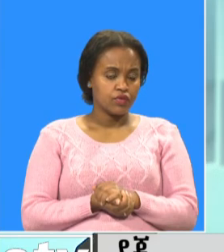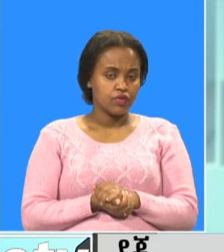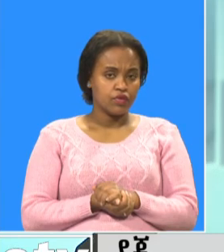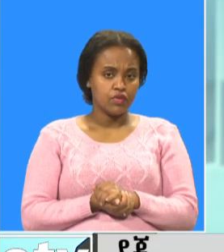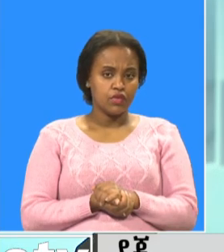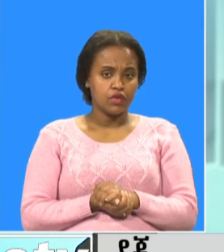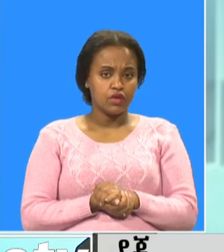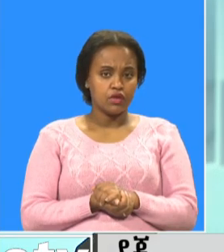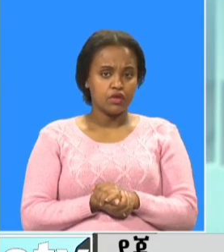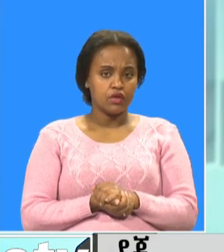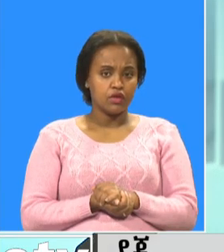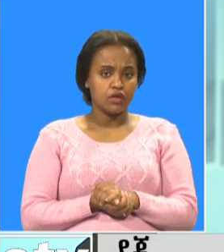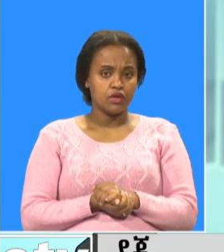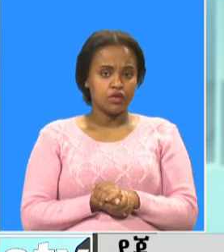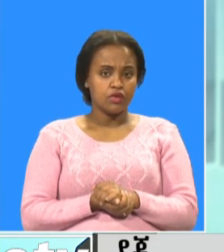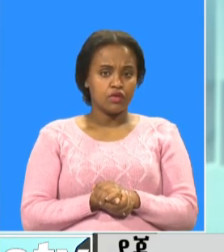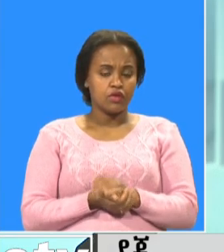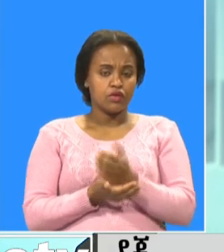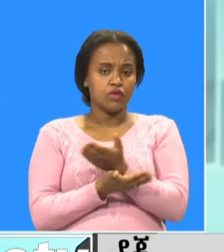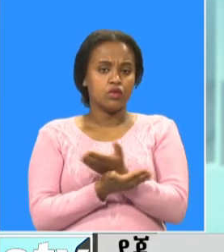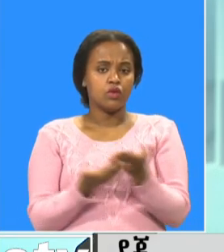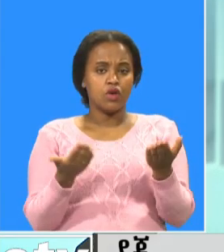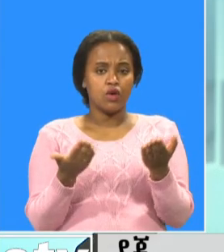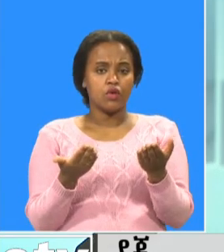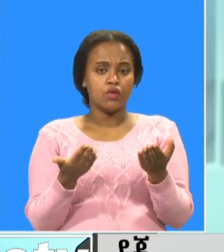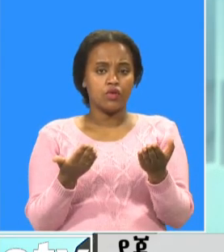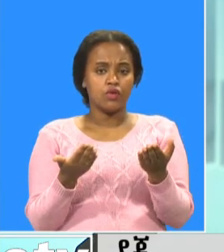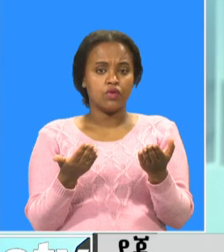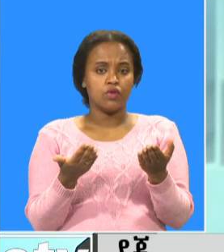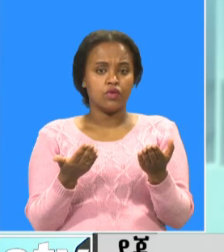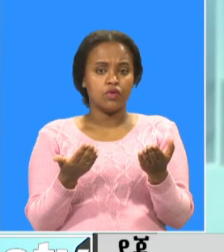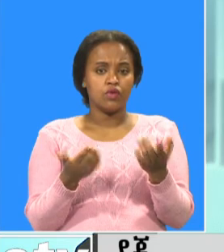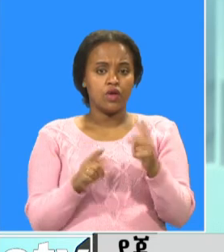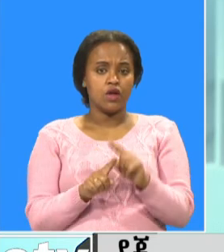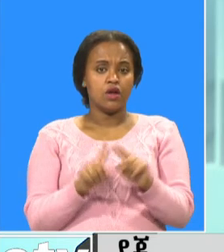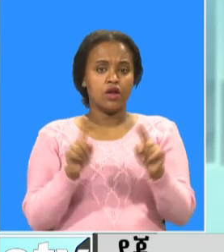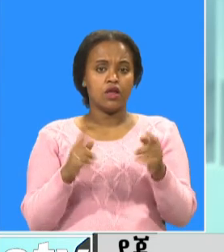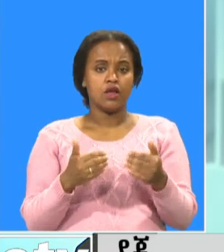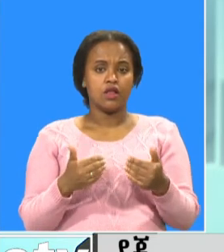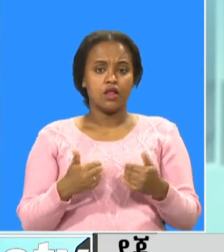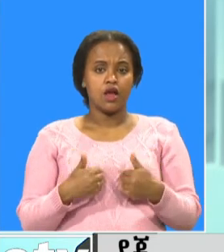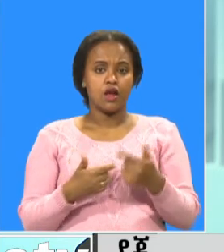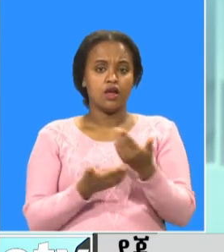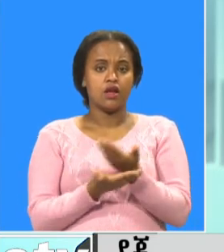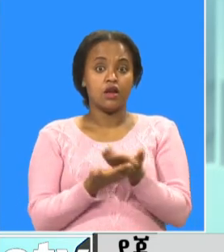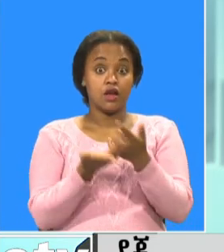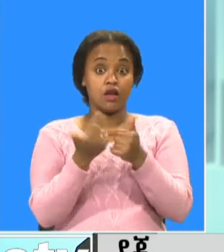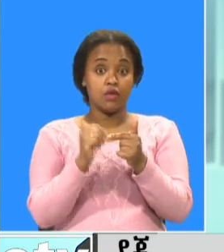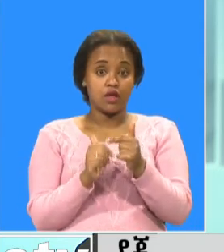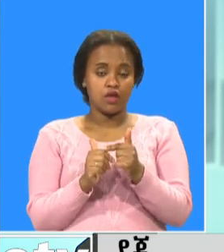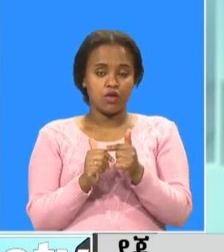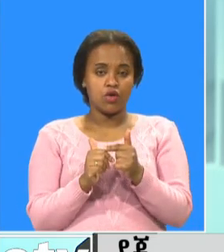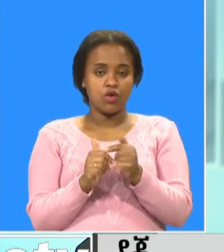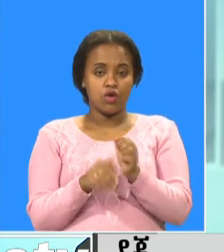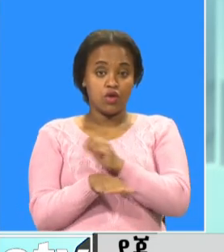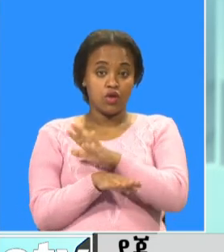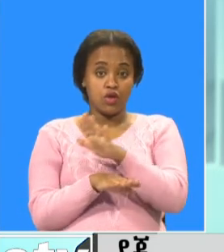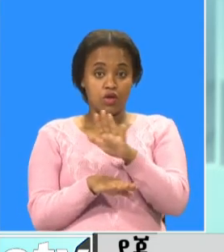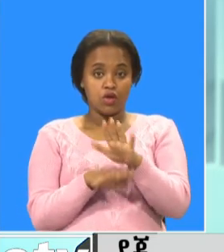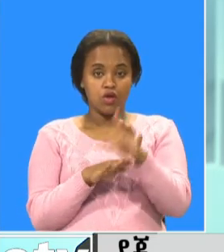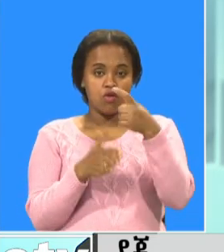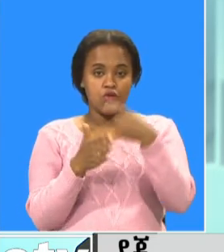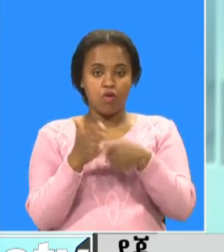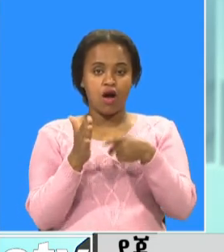ነው ጉዳዩ። እንደውም ለየት ያለ ነገር ያመጡት እንዴት መሰላቸው? አሁን ኮቪድ-19